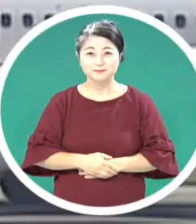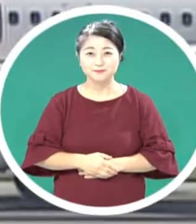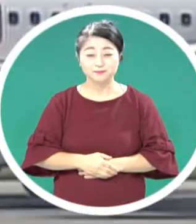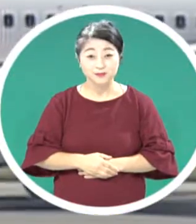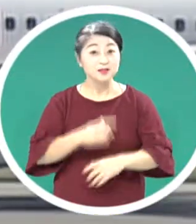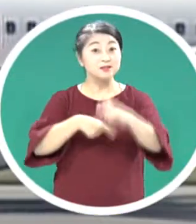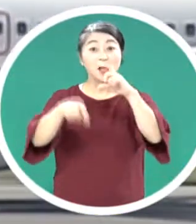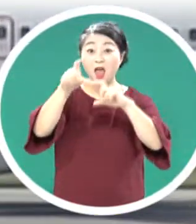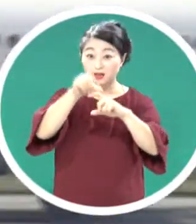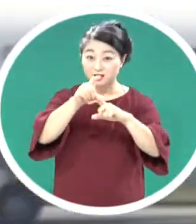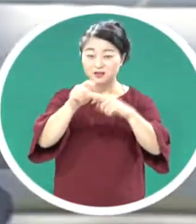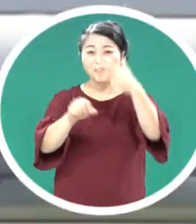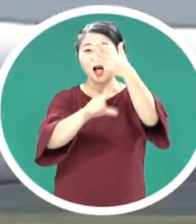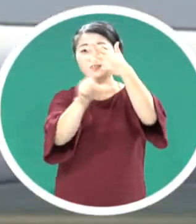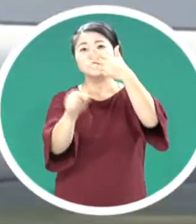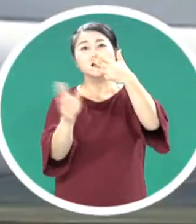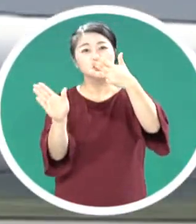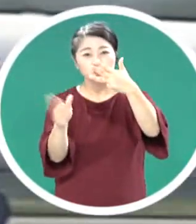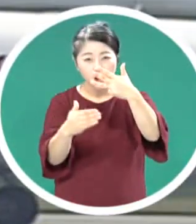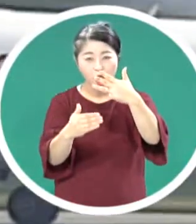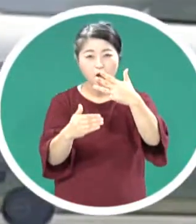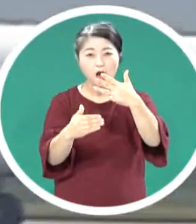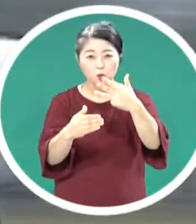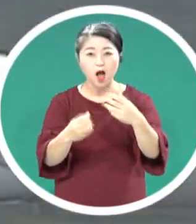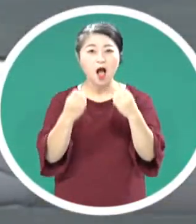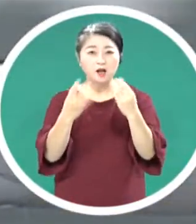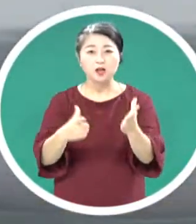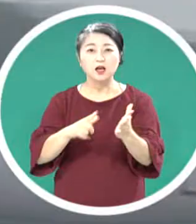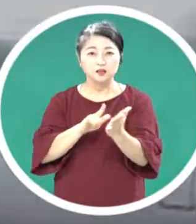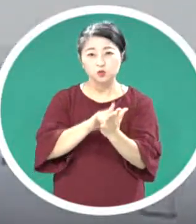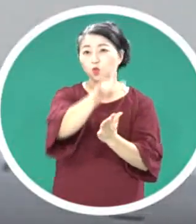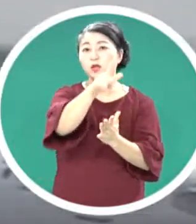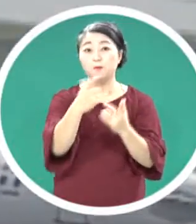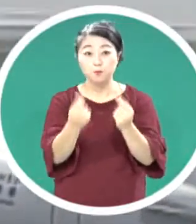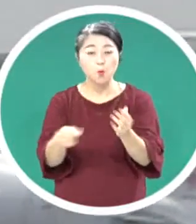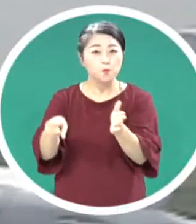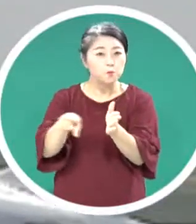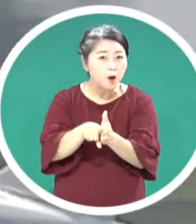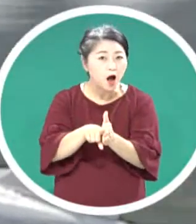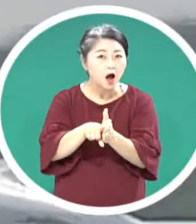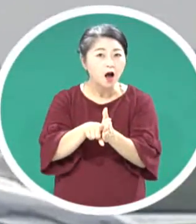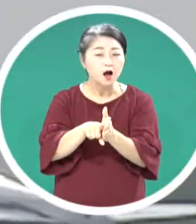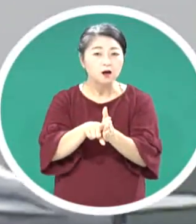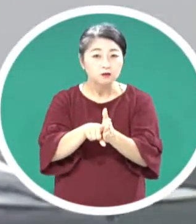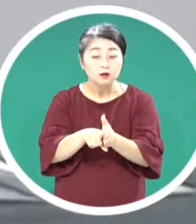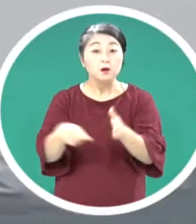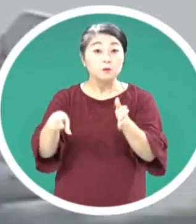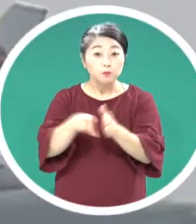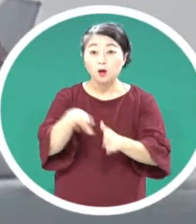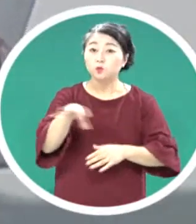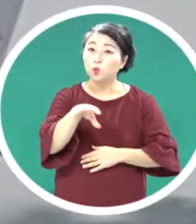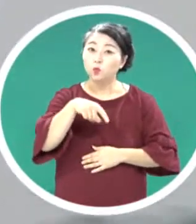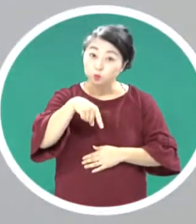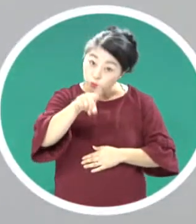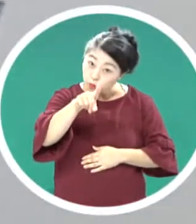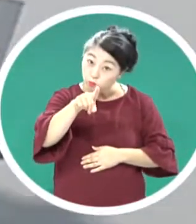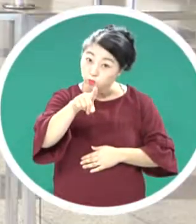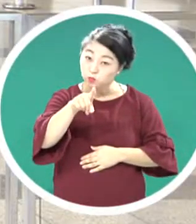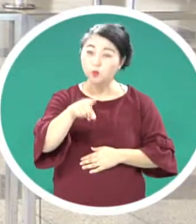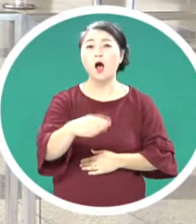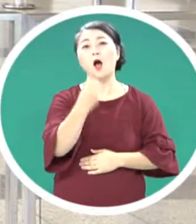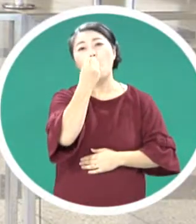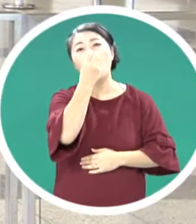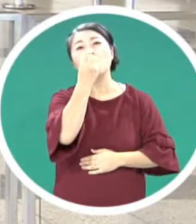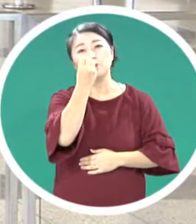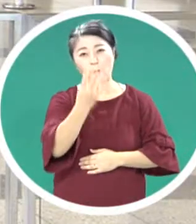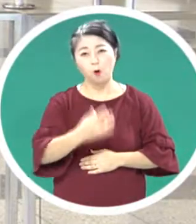そんな順調に運航を回復した広島空港に8月から新たな路線が加わったぞ。 ア